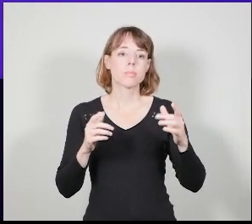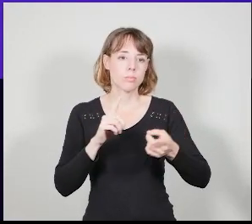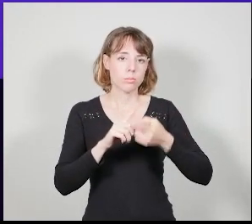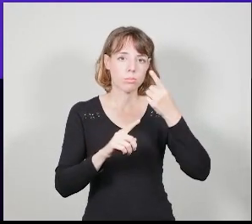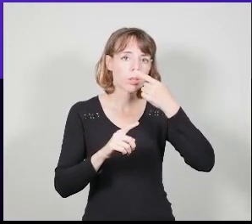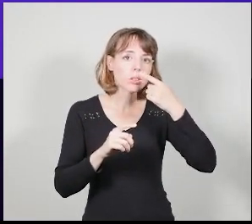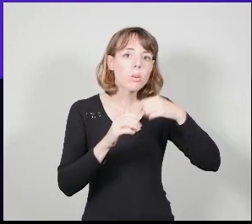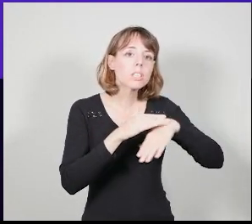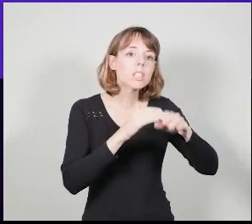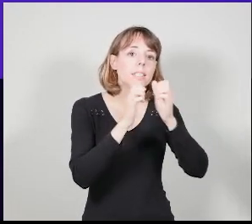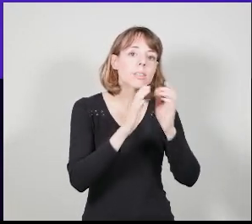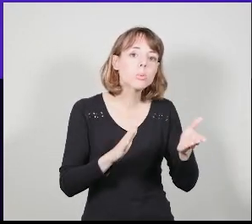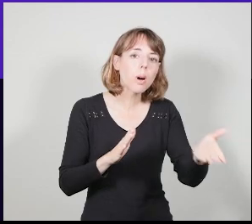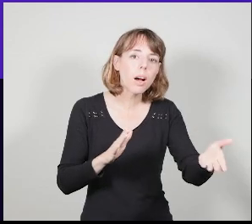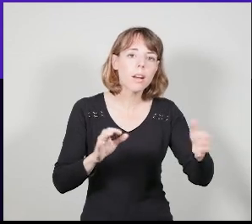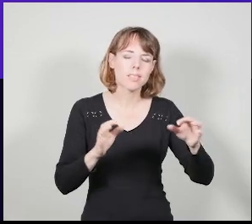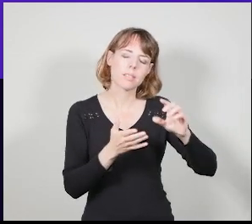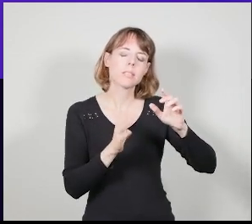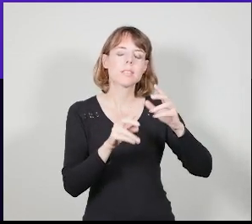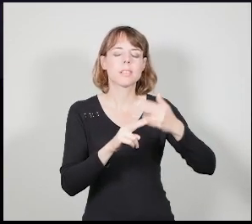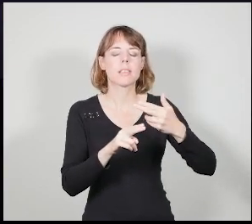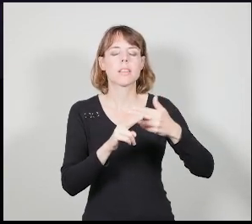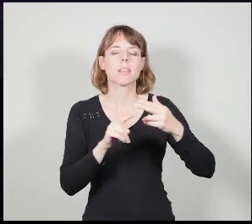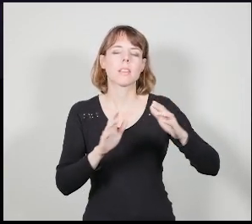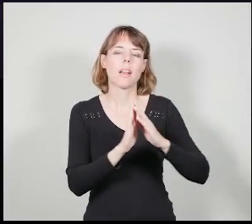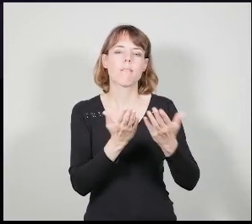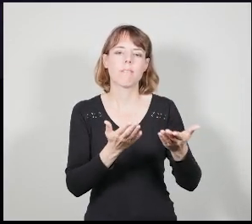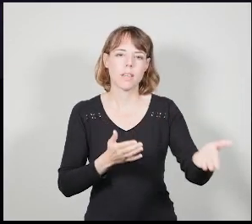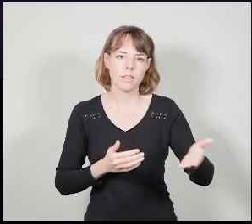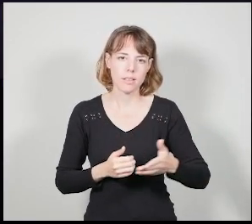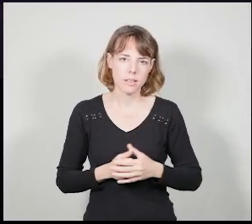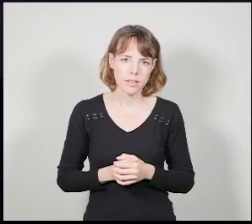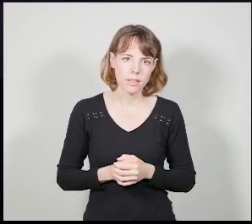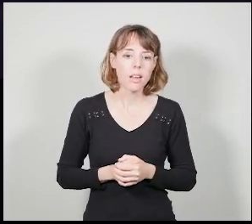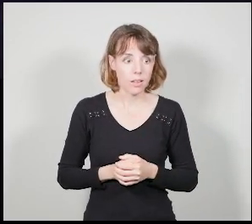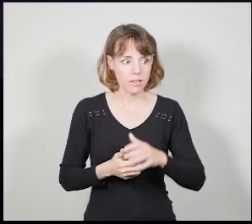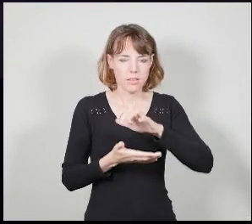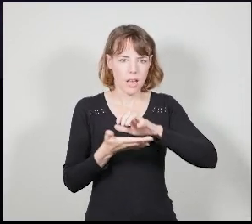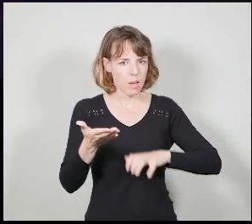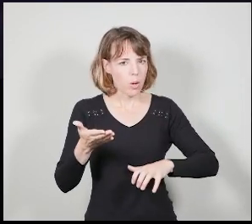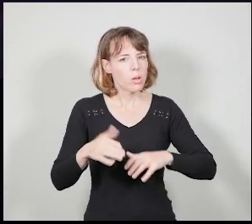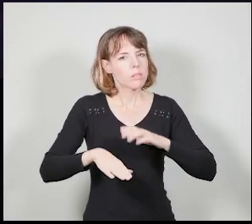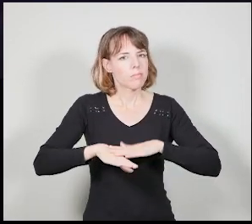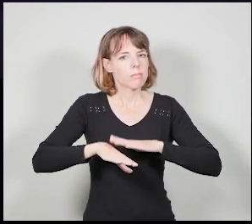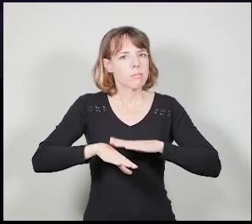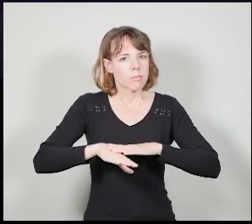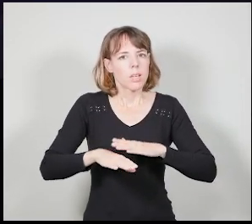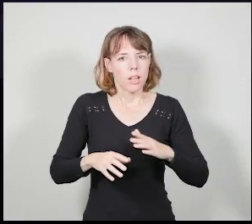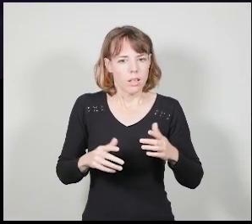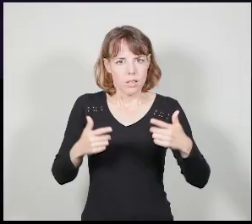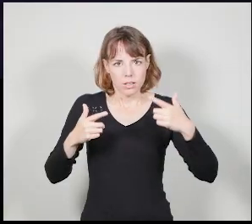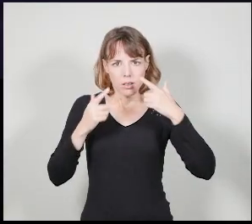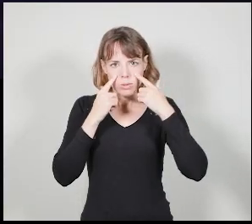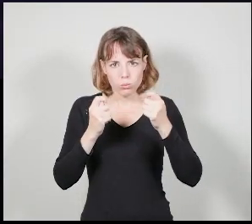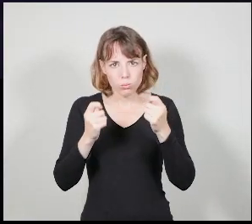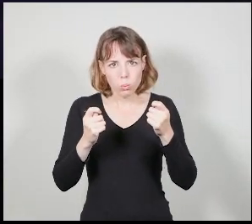où que l'on soit, ce qui rejoint ce qu'on entendait en introduction, bien évidemment, un rapport qui alerte sur les tensions du capacitaire et les risques